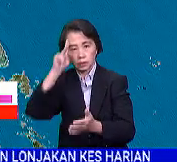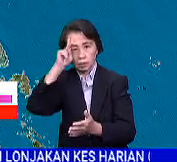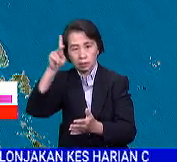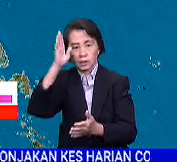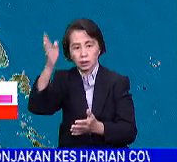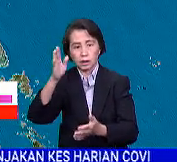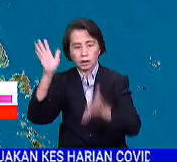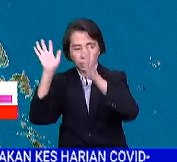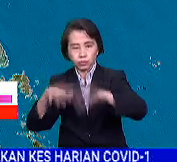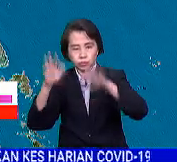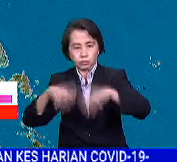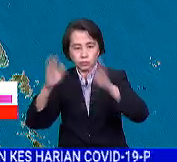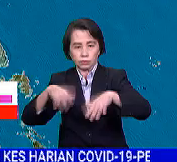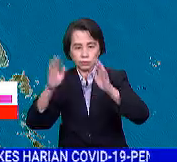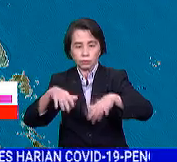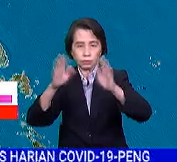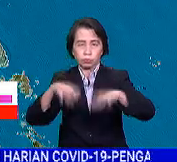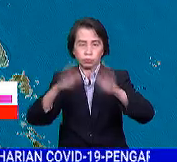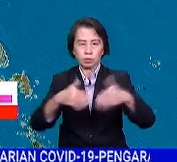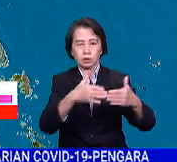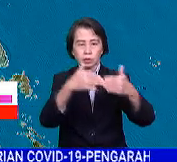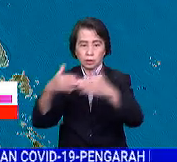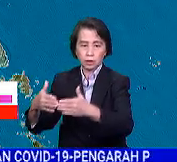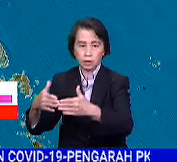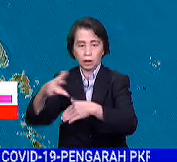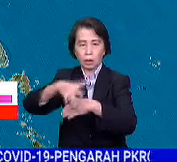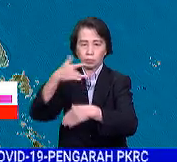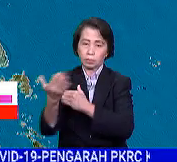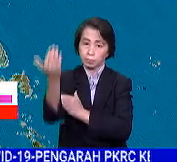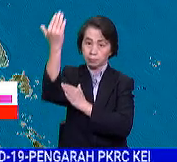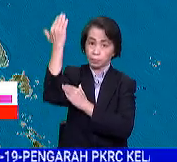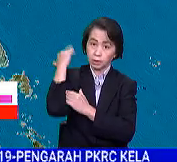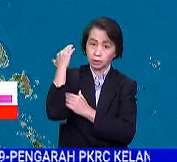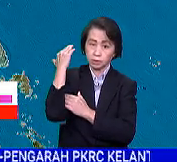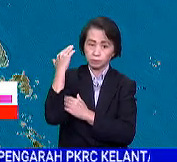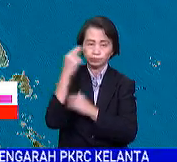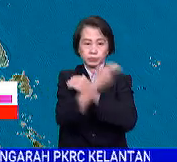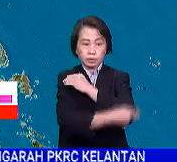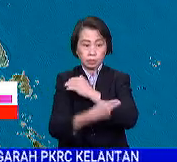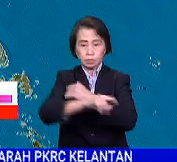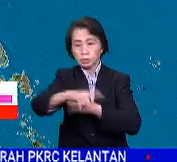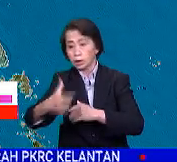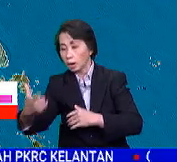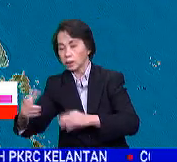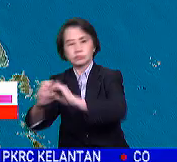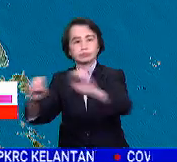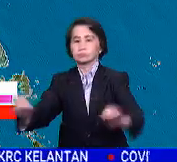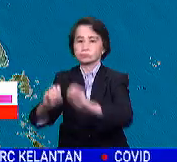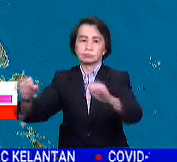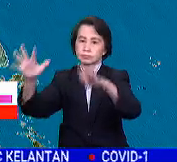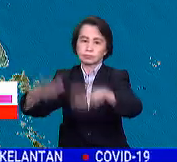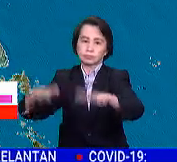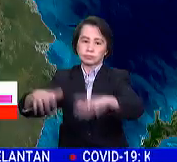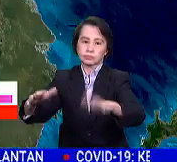Kelantan akan mengalami hujan, dijangkakan akan berlanjutan sehingga ke awal pagi nanti. Di negeri-negeri lain buat masa kini tiada hujan dalam keadaan